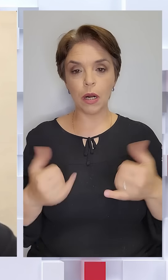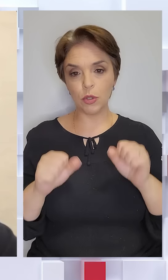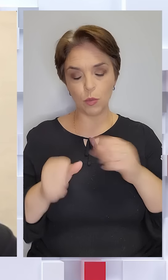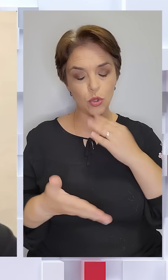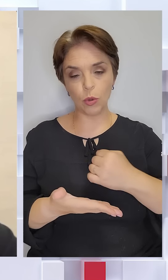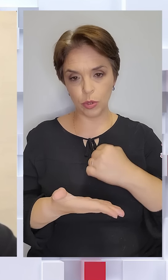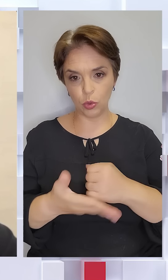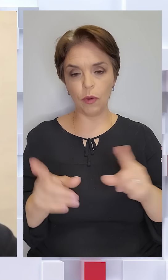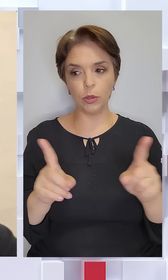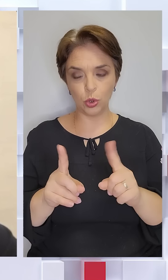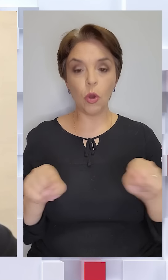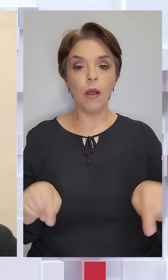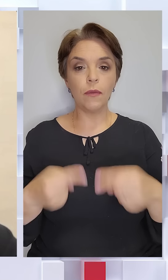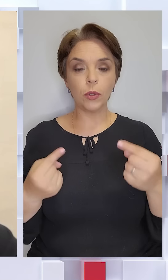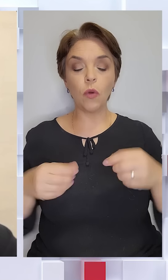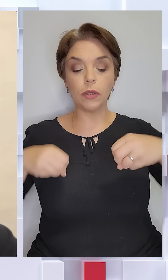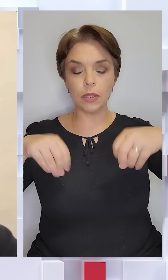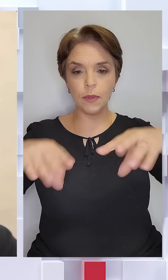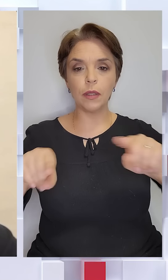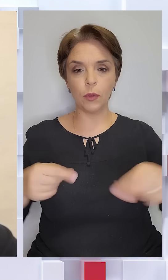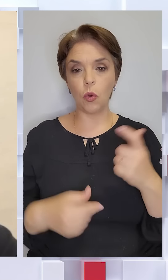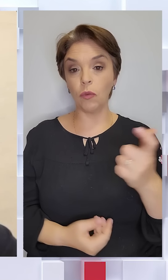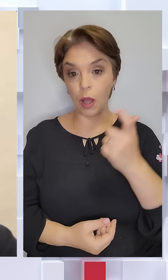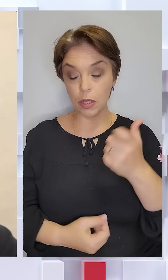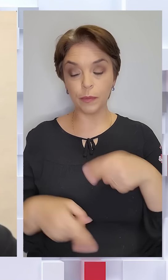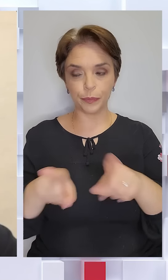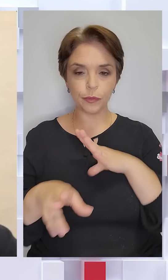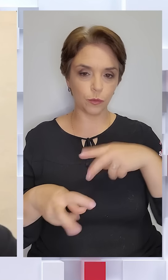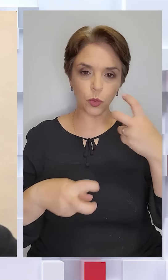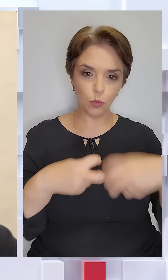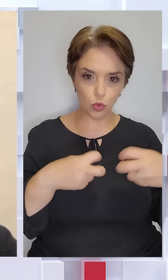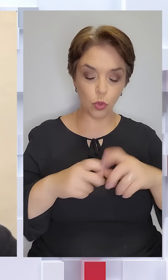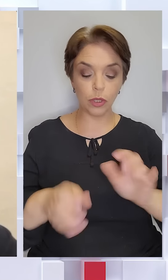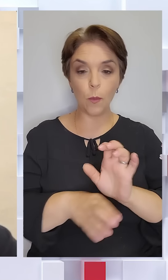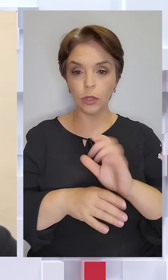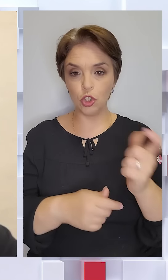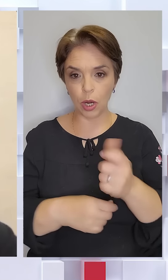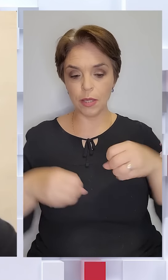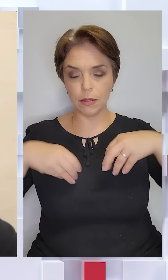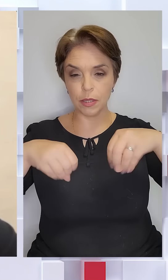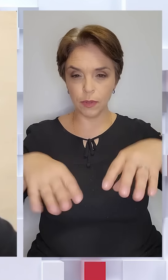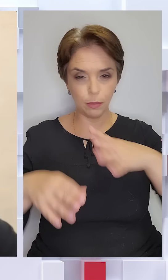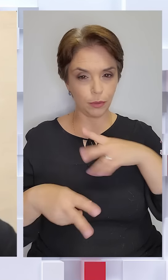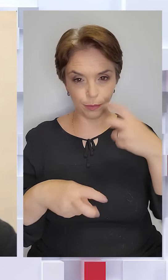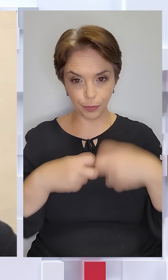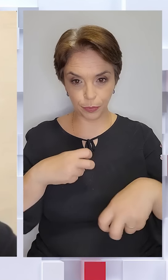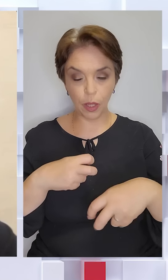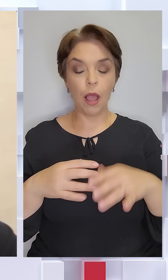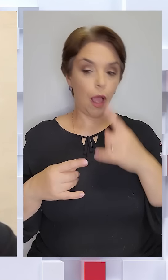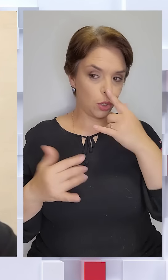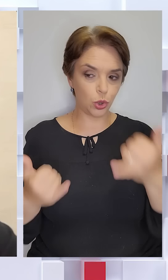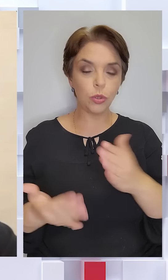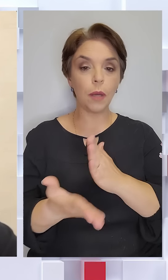можемо констатувати, що відновлено світло, відновлено газ, тому що були також пошкоджено і подача газу, і подача світла. Світла